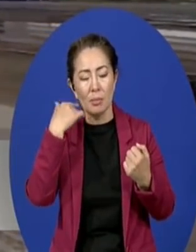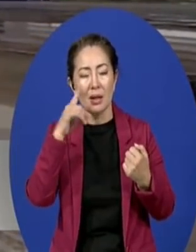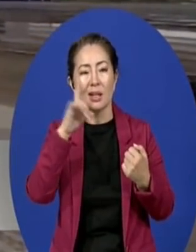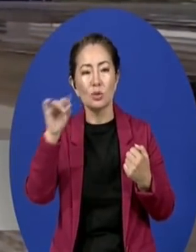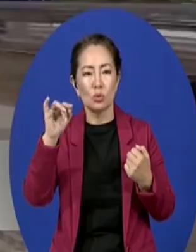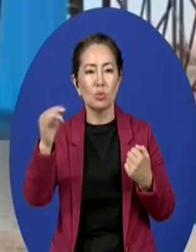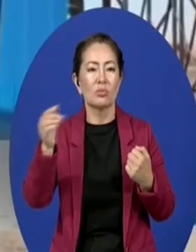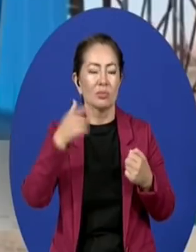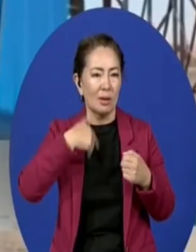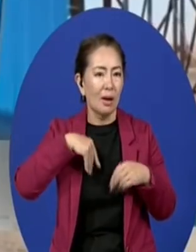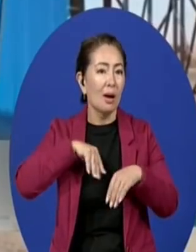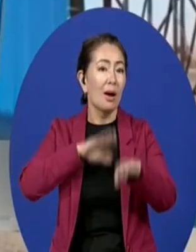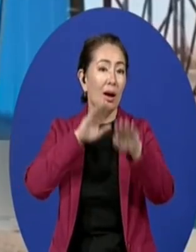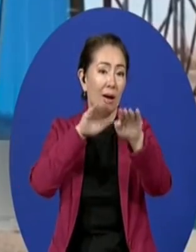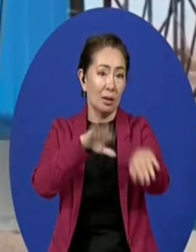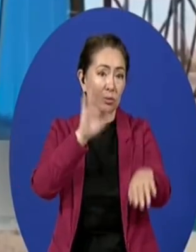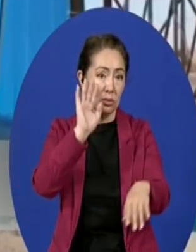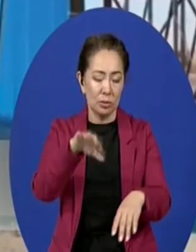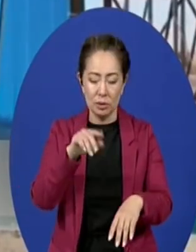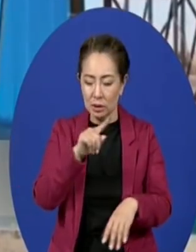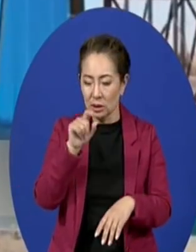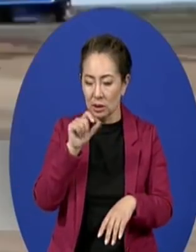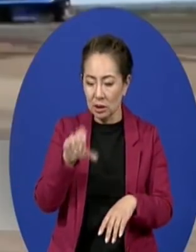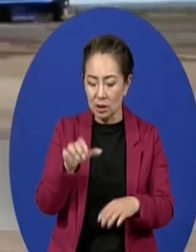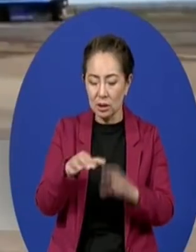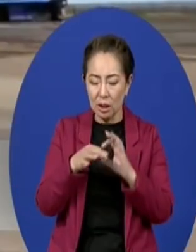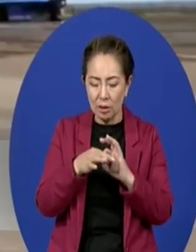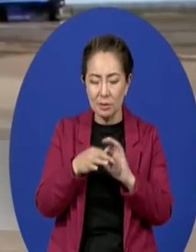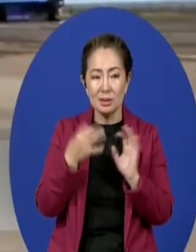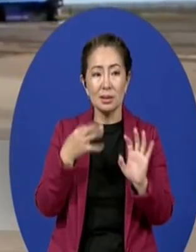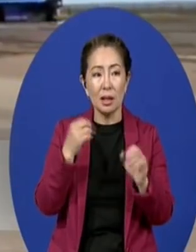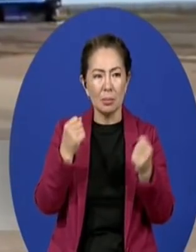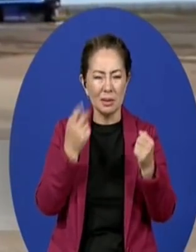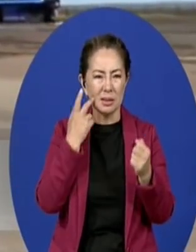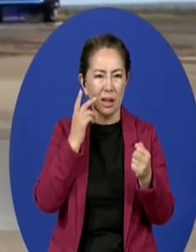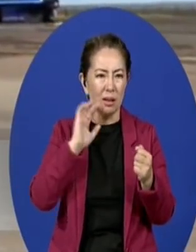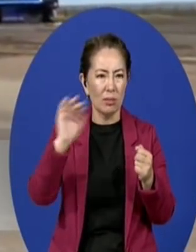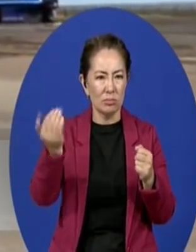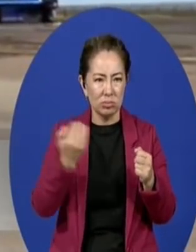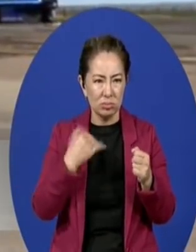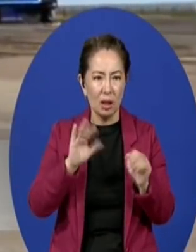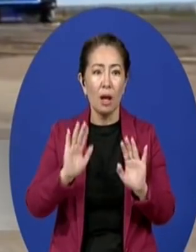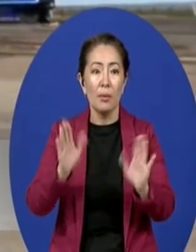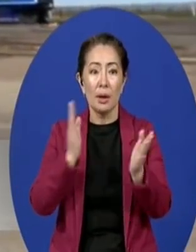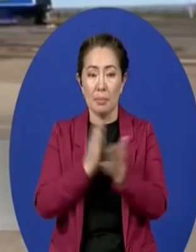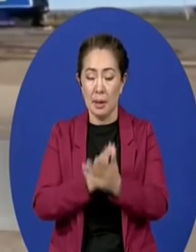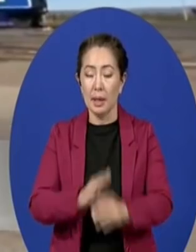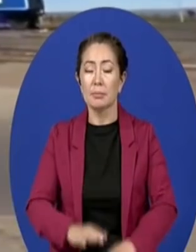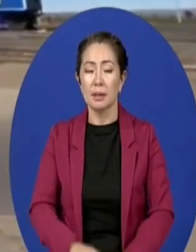хилээр нэвтэрнэ. Харин Зэсийн Баяжмал тээвэрлэн 80 гаруй автомашин тогтмол явж байгаа мэдээ байна.